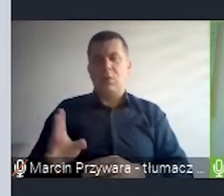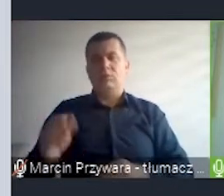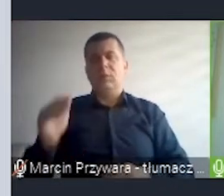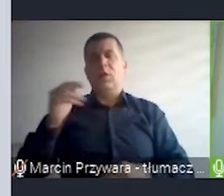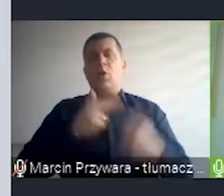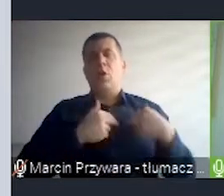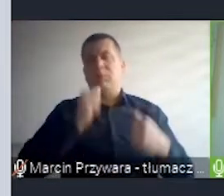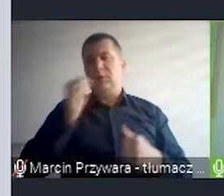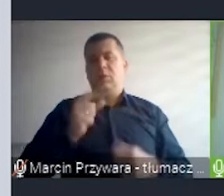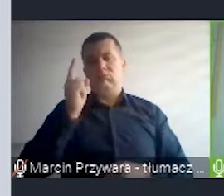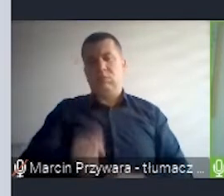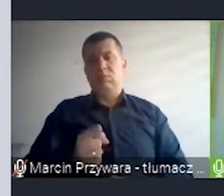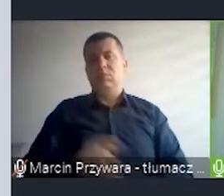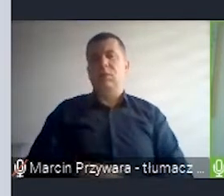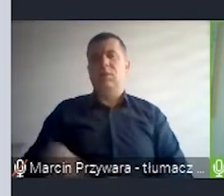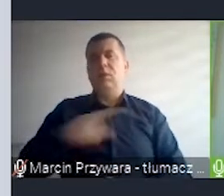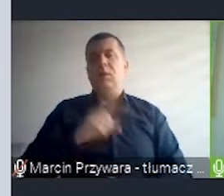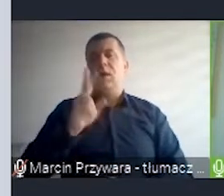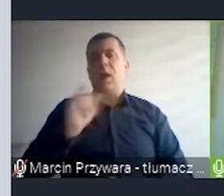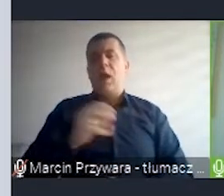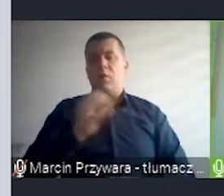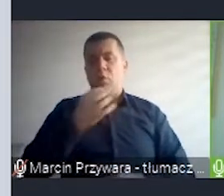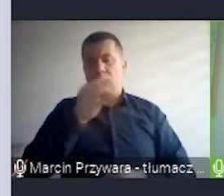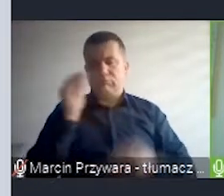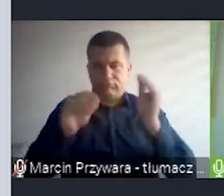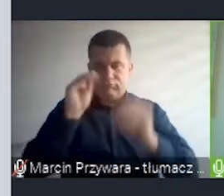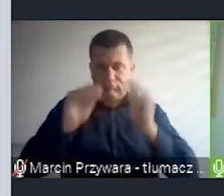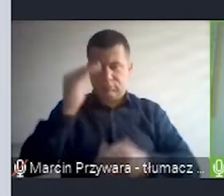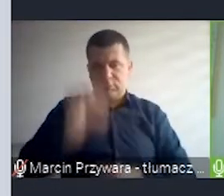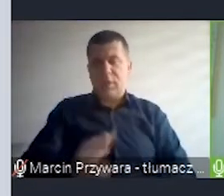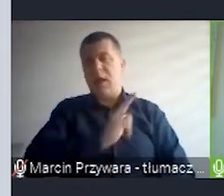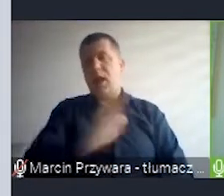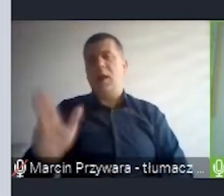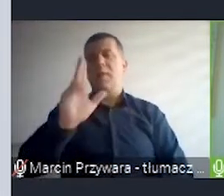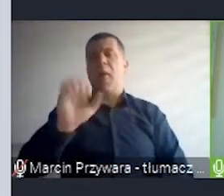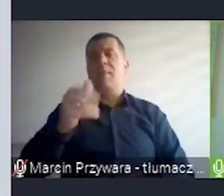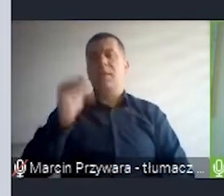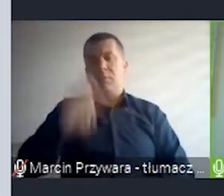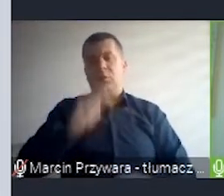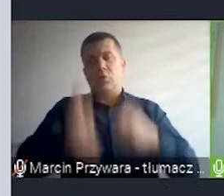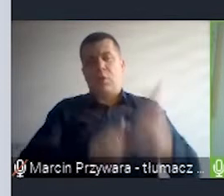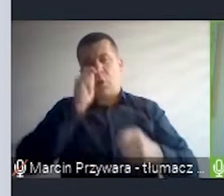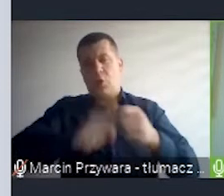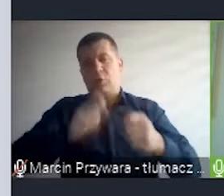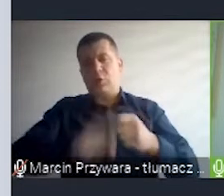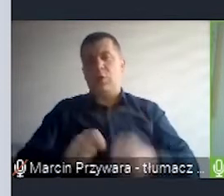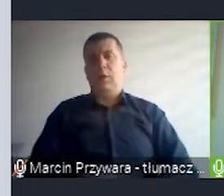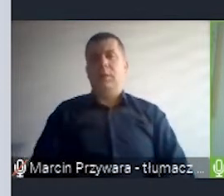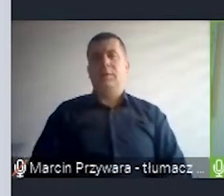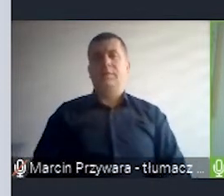komisję, kraj go sobie poregulował i każdy beneficjent może być kontrolowany.